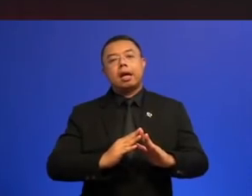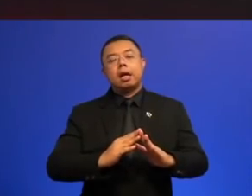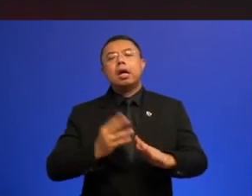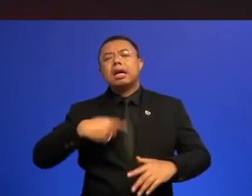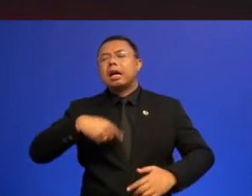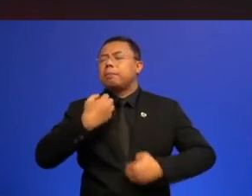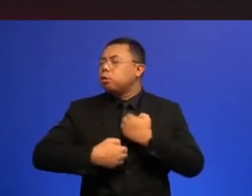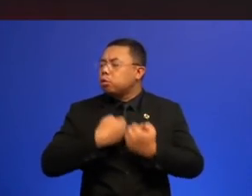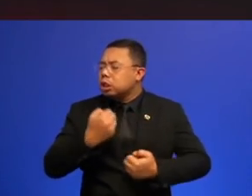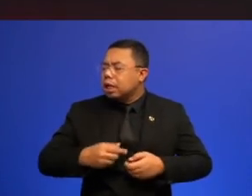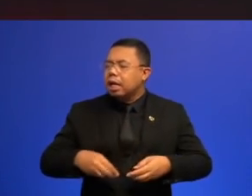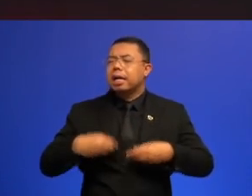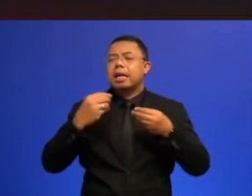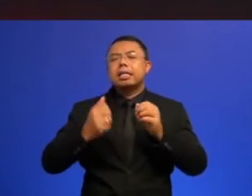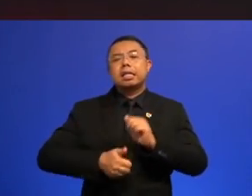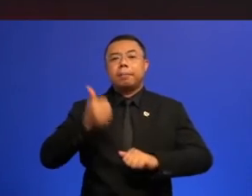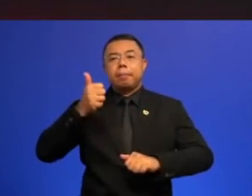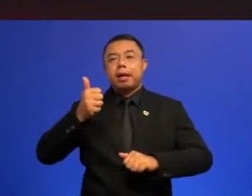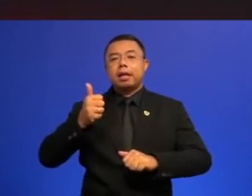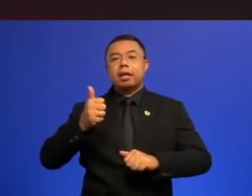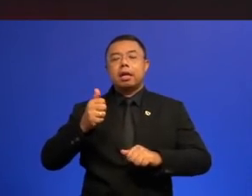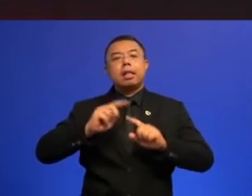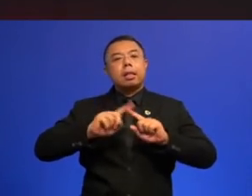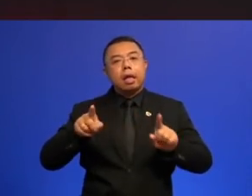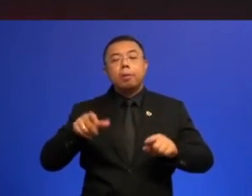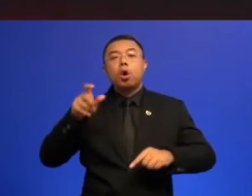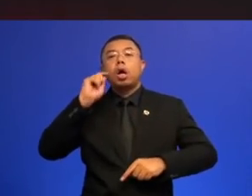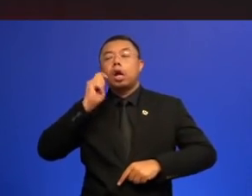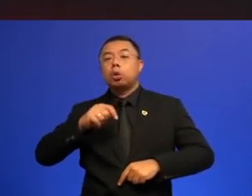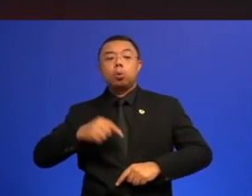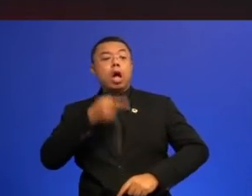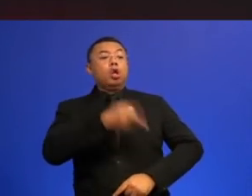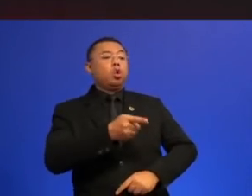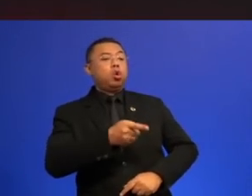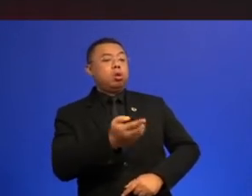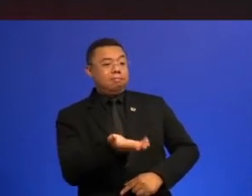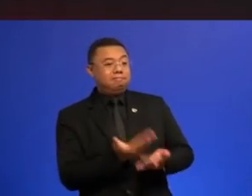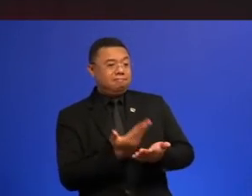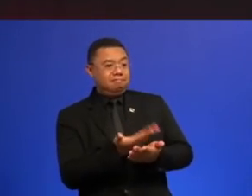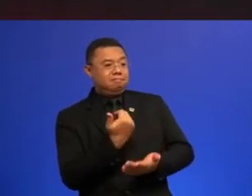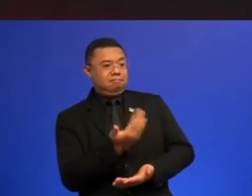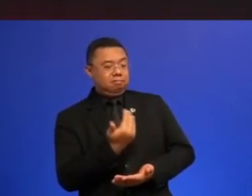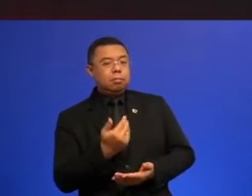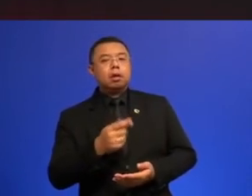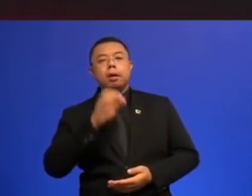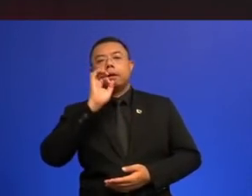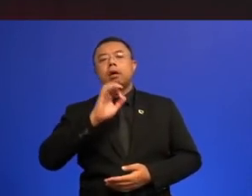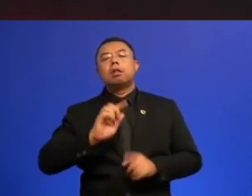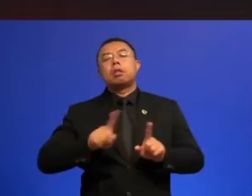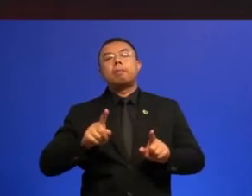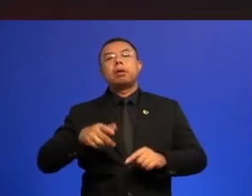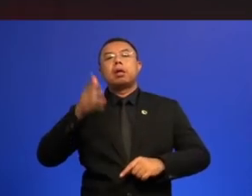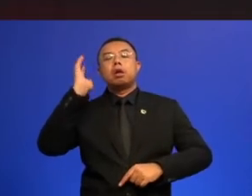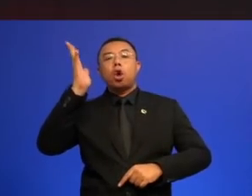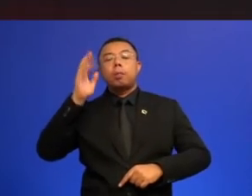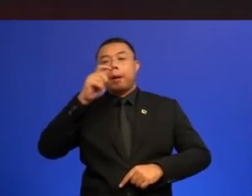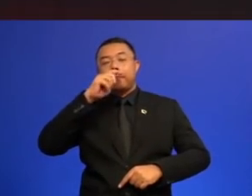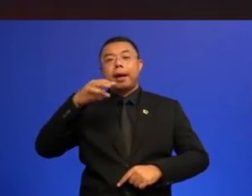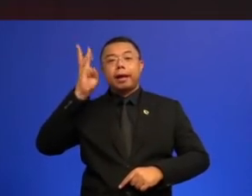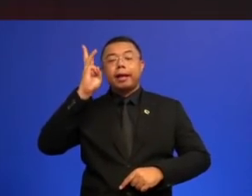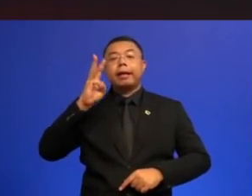Kami berusaha memberikan yang terbaik sebisa kami, tetapi orang tua terus menuntut dengan menyalahgunakan khotbah Pak